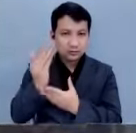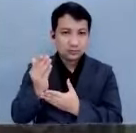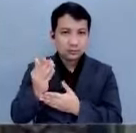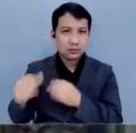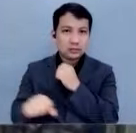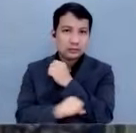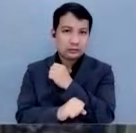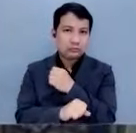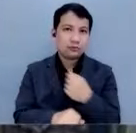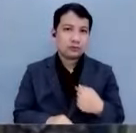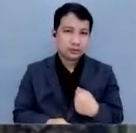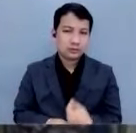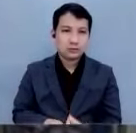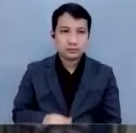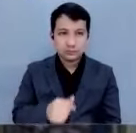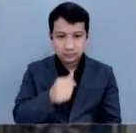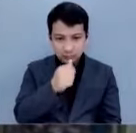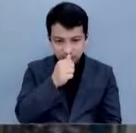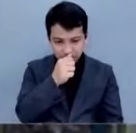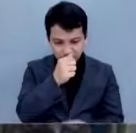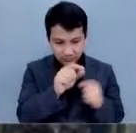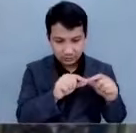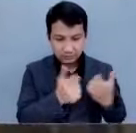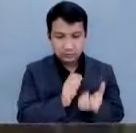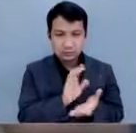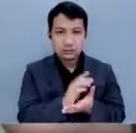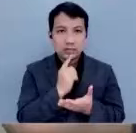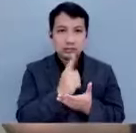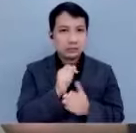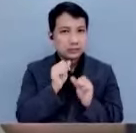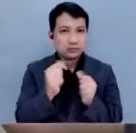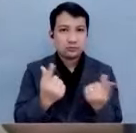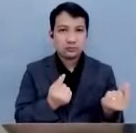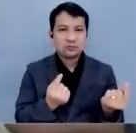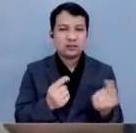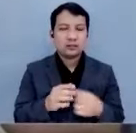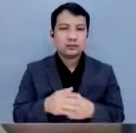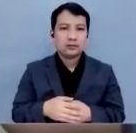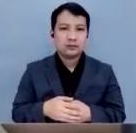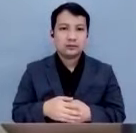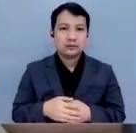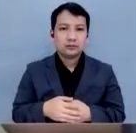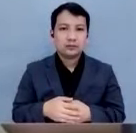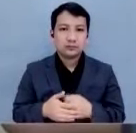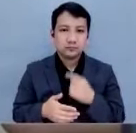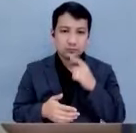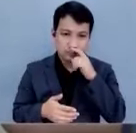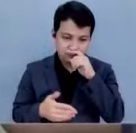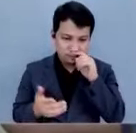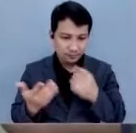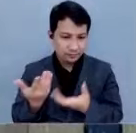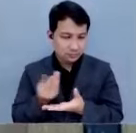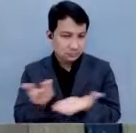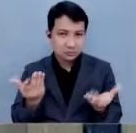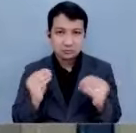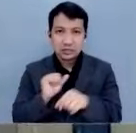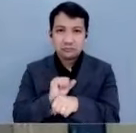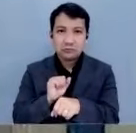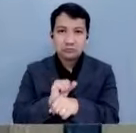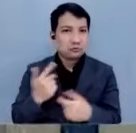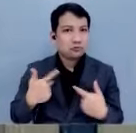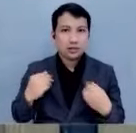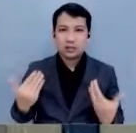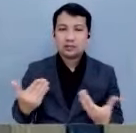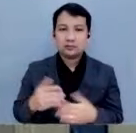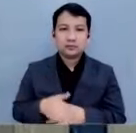ako. Hindi na itinanggi ng mga sospek ang kanilang ginawa. Kailangan din po ng pera, ma'am. Wala na pong trabaho talaga. Inaya